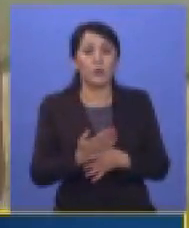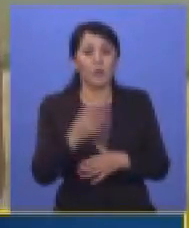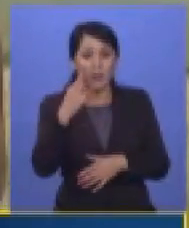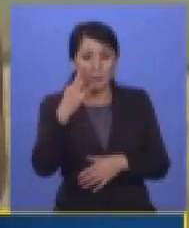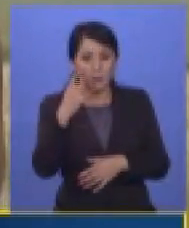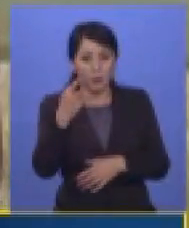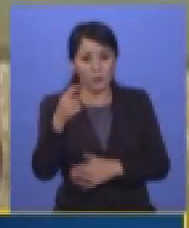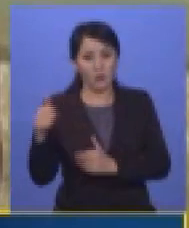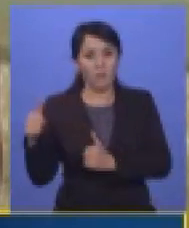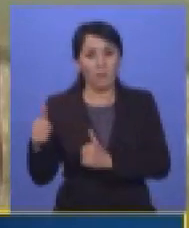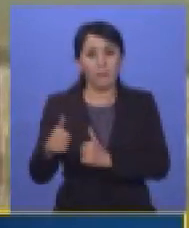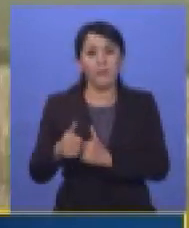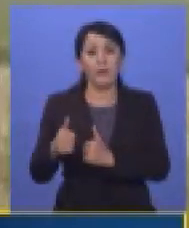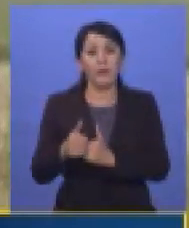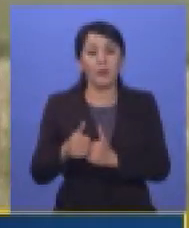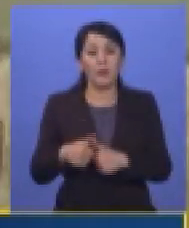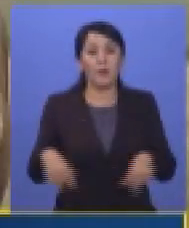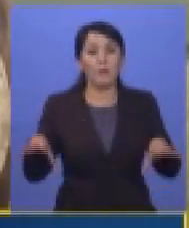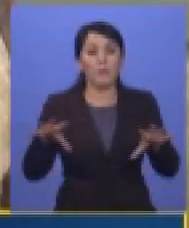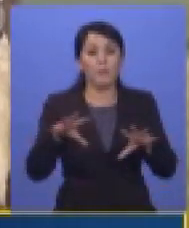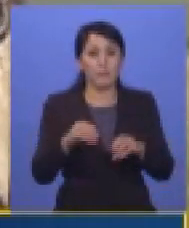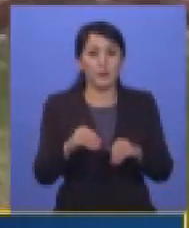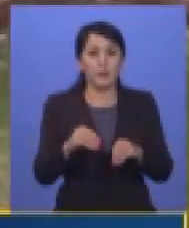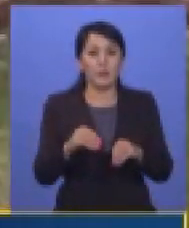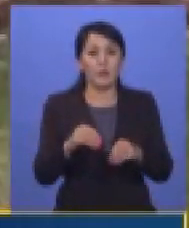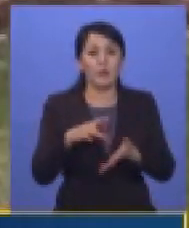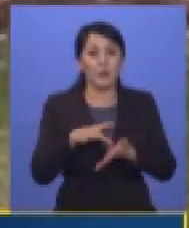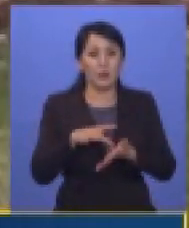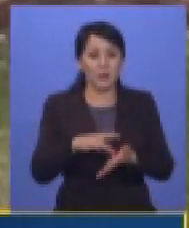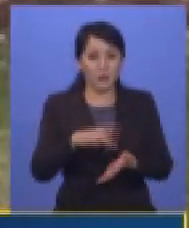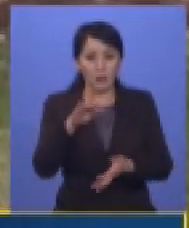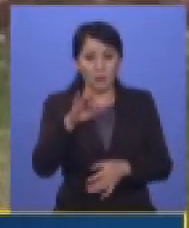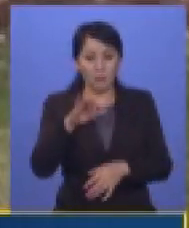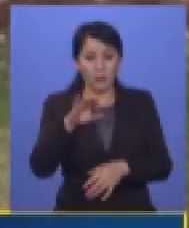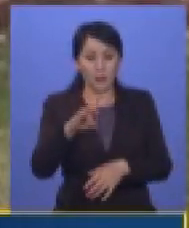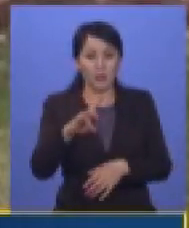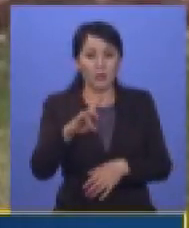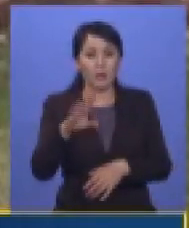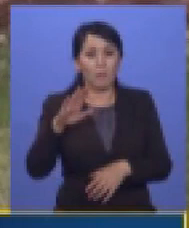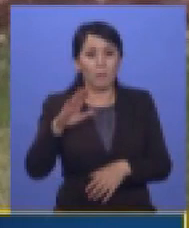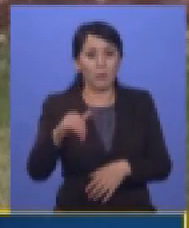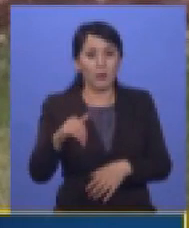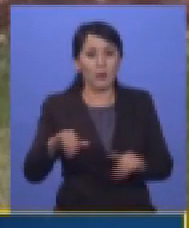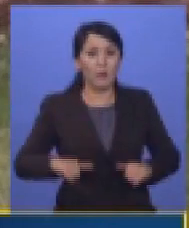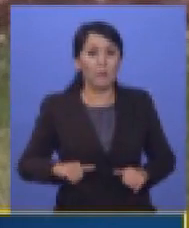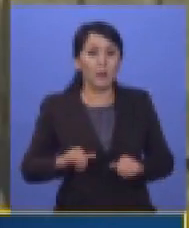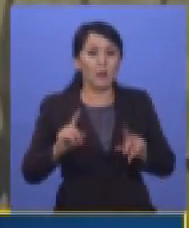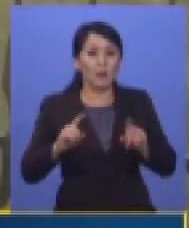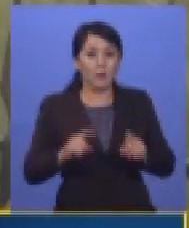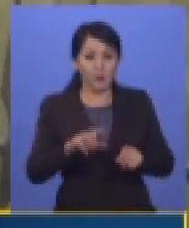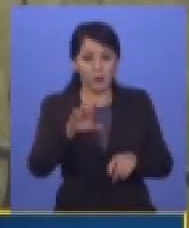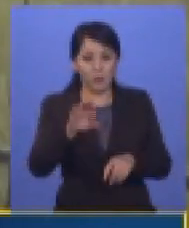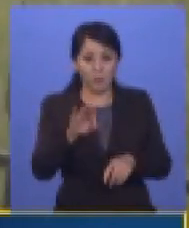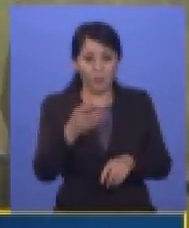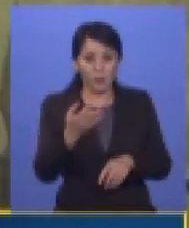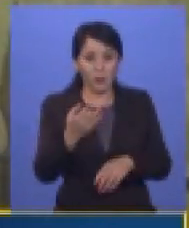жігіттерге серік болып, қатарлас, үзеңгілес болып келгеніміз. Қарасай мен Ағынтай батырдың кесенесінен кейін тұлпар тізгіндеген жандар Ботай тұрағына